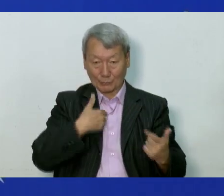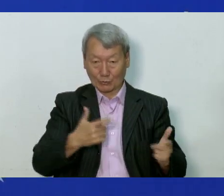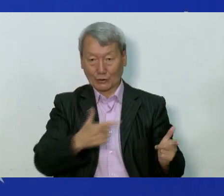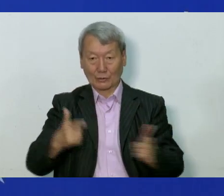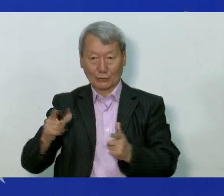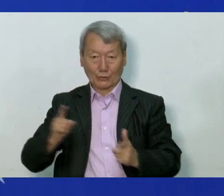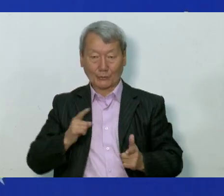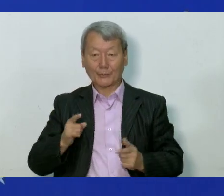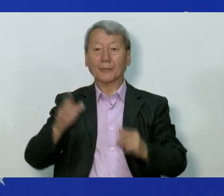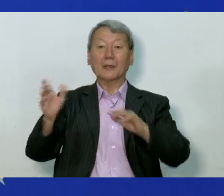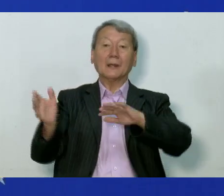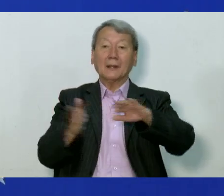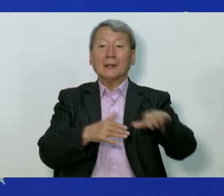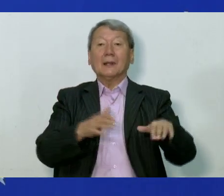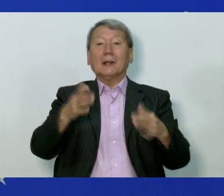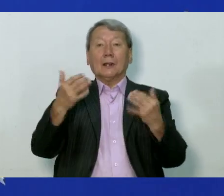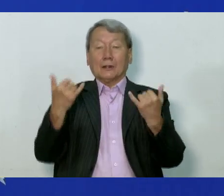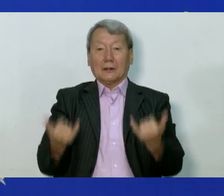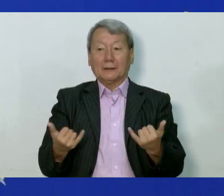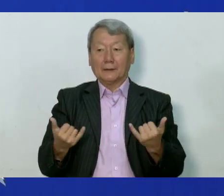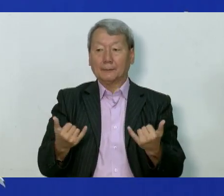даярбыз. Эми